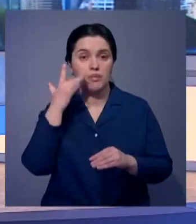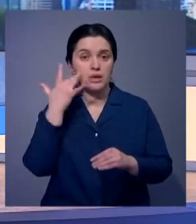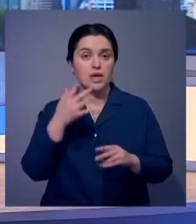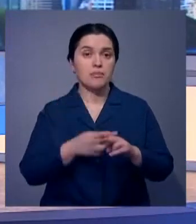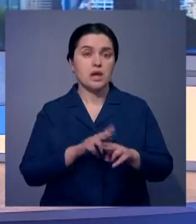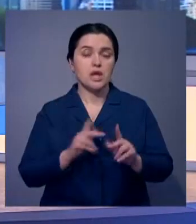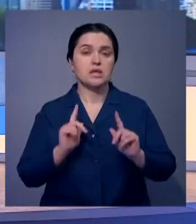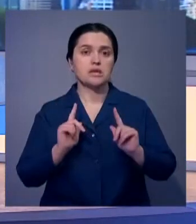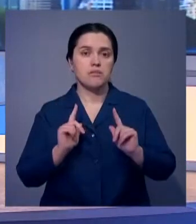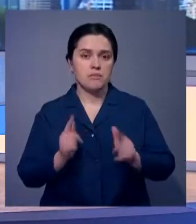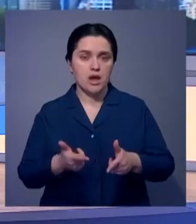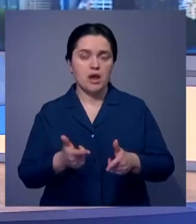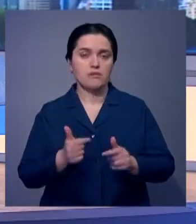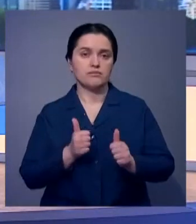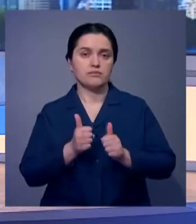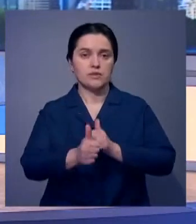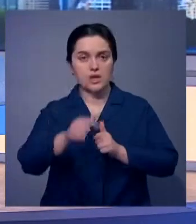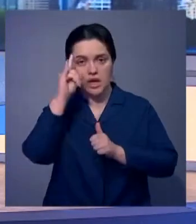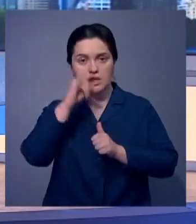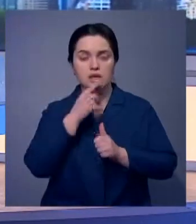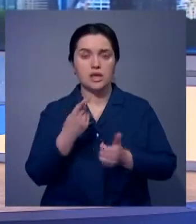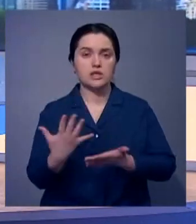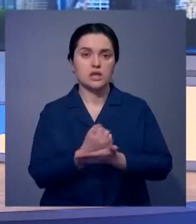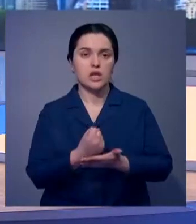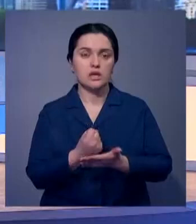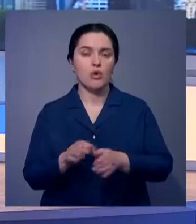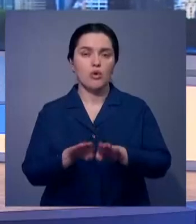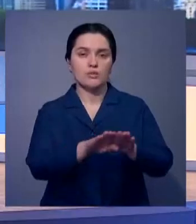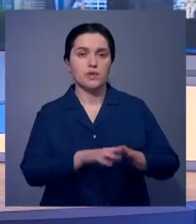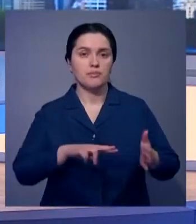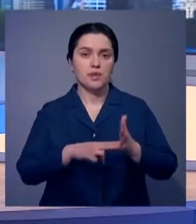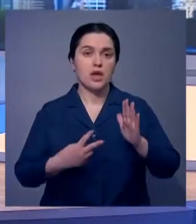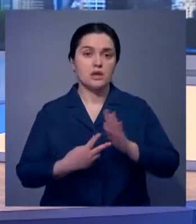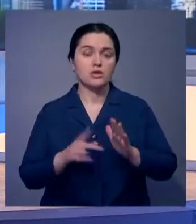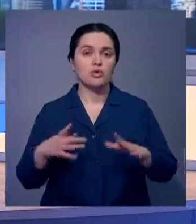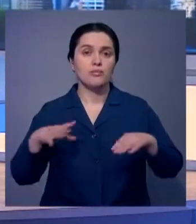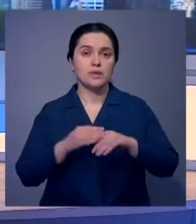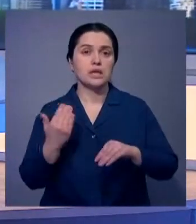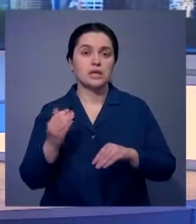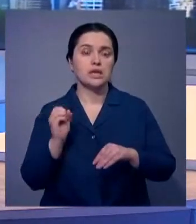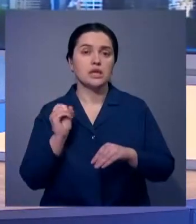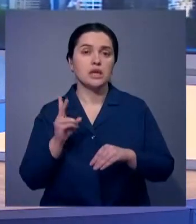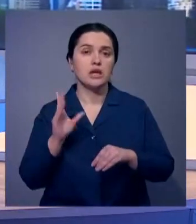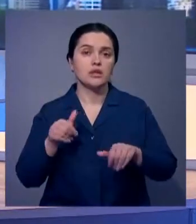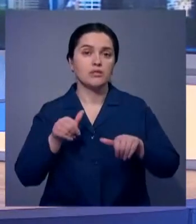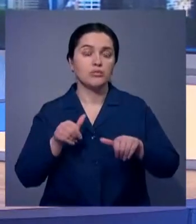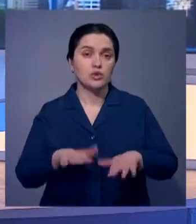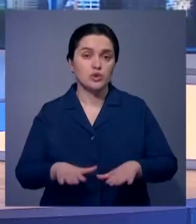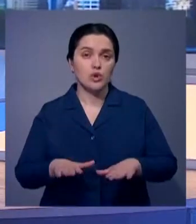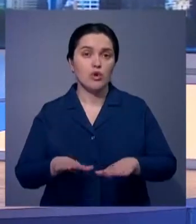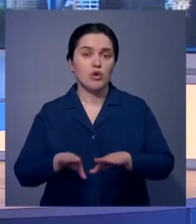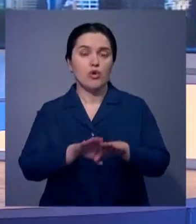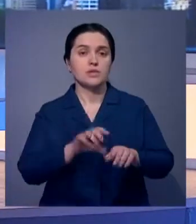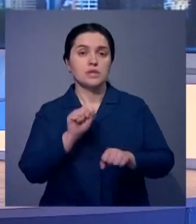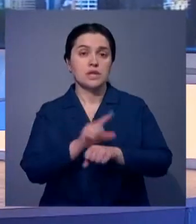Южной Америки единогласно признали лидерство Казахстана для достижения общих целей. Что объединяет их и как они